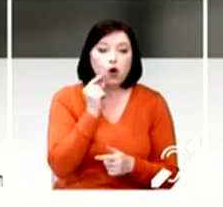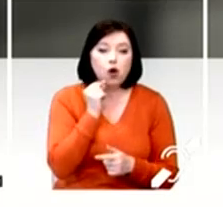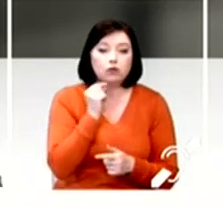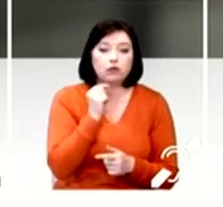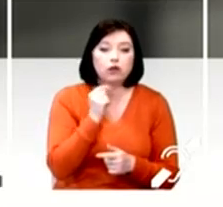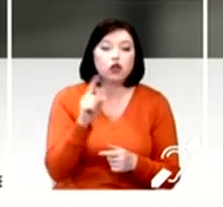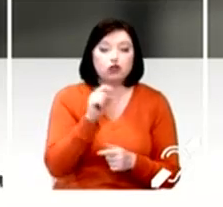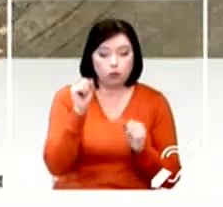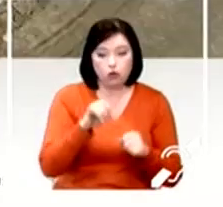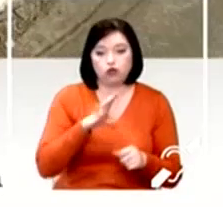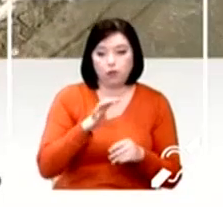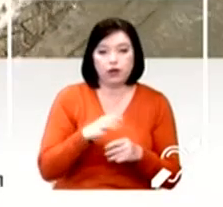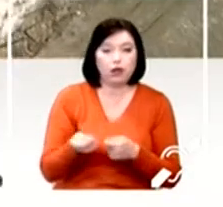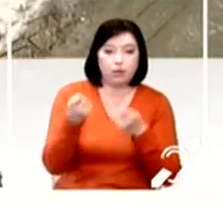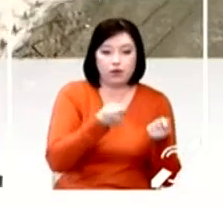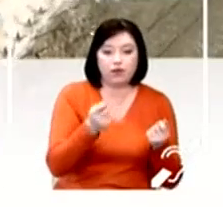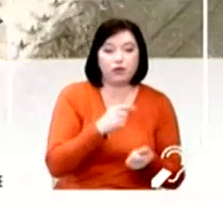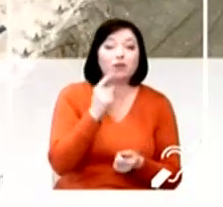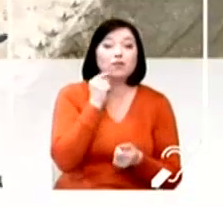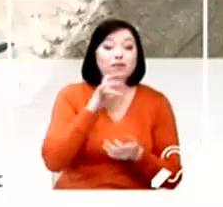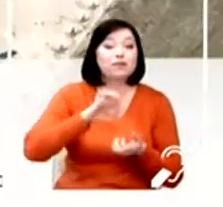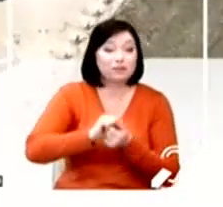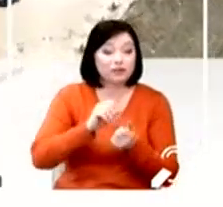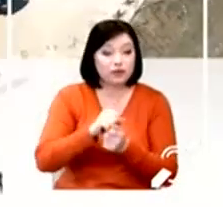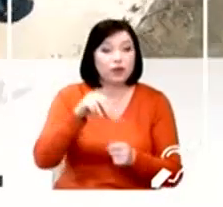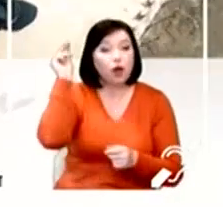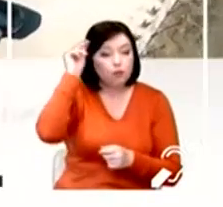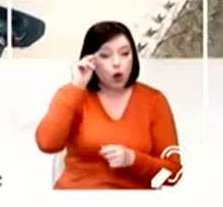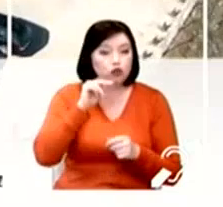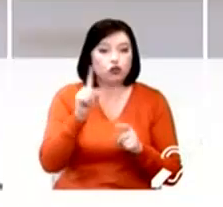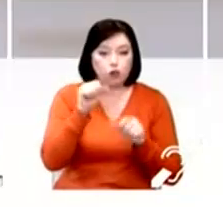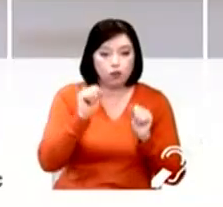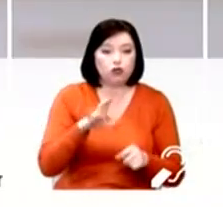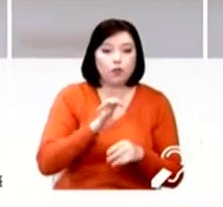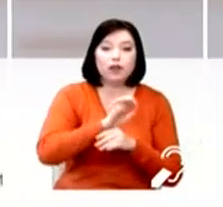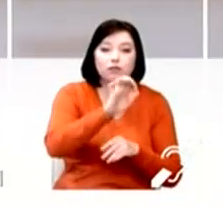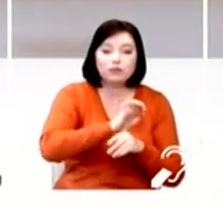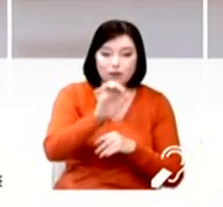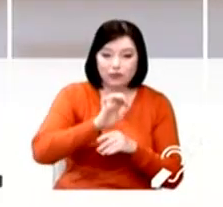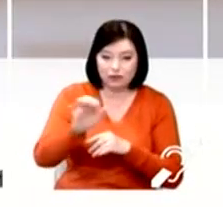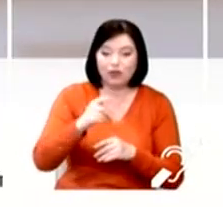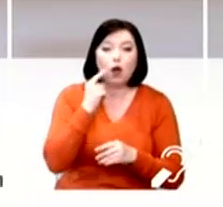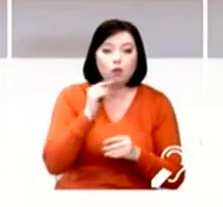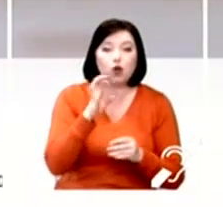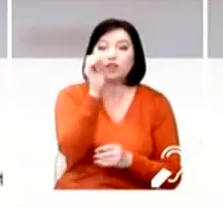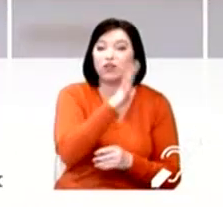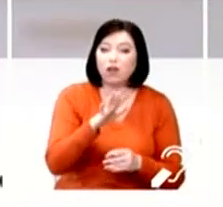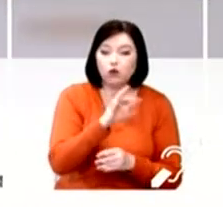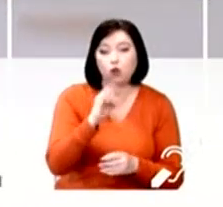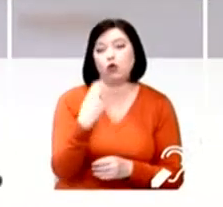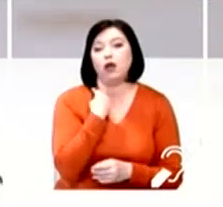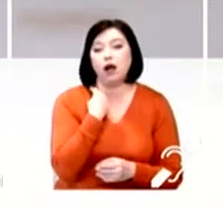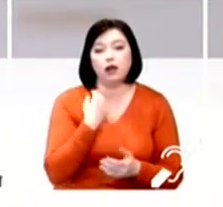pentru a fi exportată. Apicultorii au beneficiat și de instruiri pentru a putea exporta produsele în țările Uniunii Europene și în